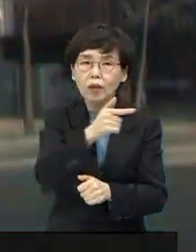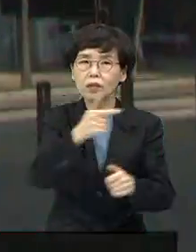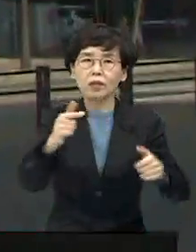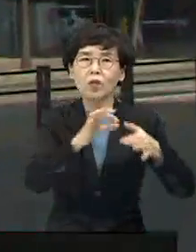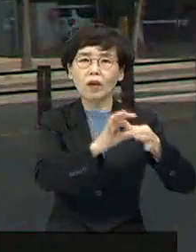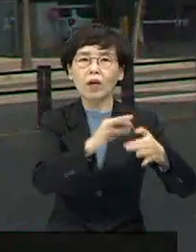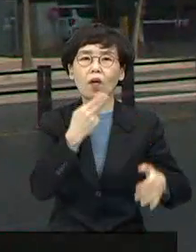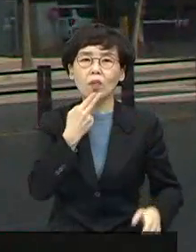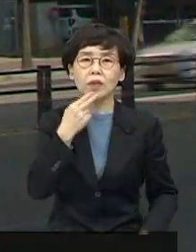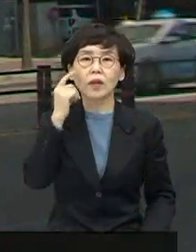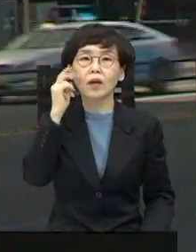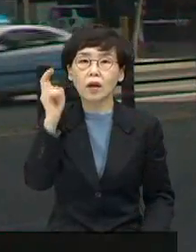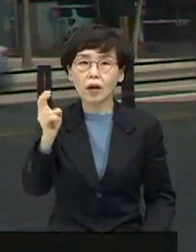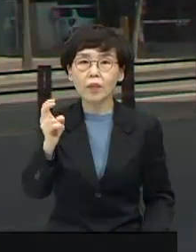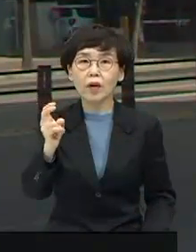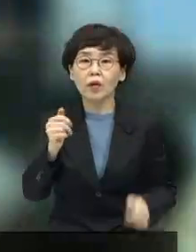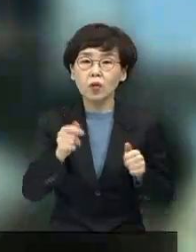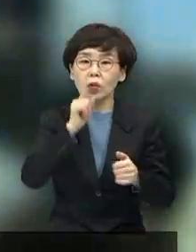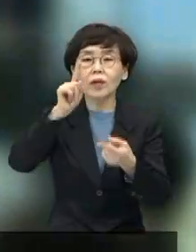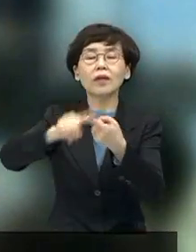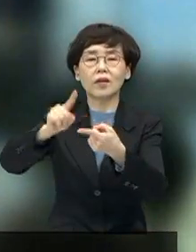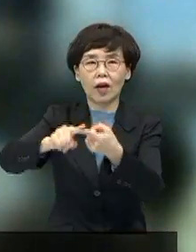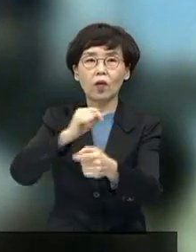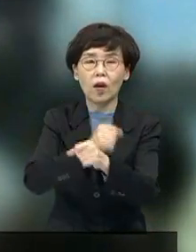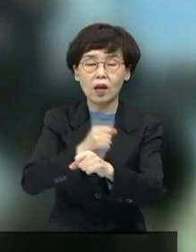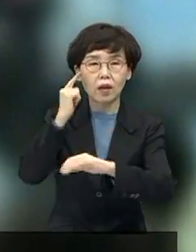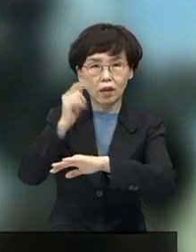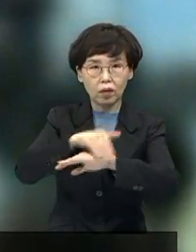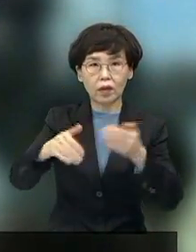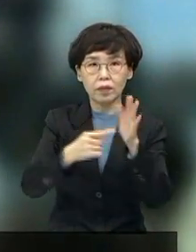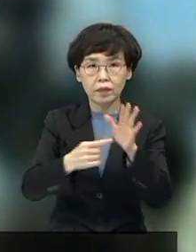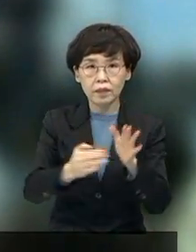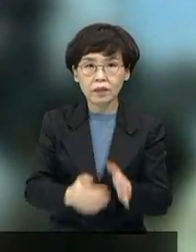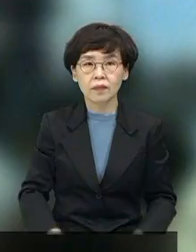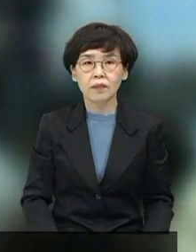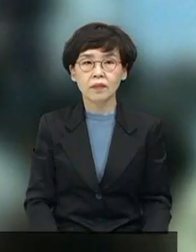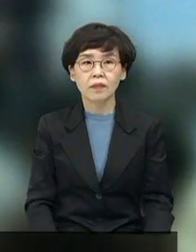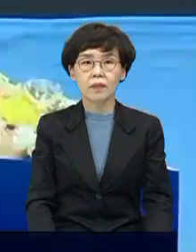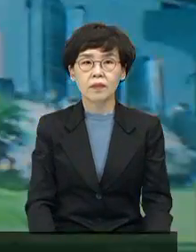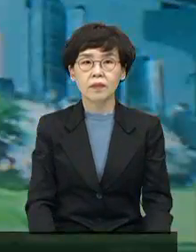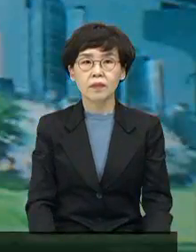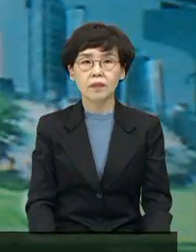영향을 미치지 않을 거라며 수송에 그대로 진행할 계획이라고 밝혔습니다